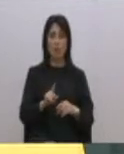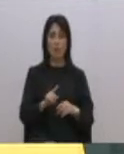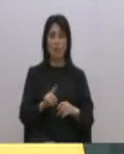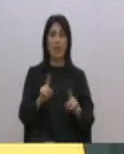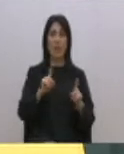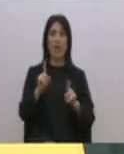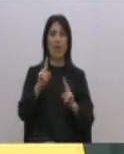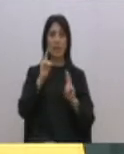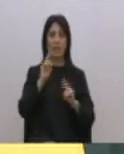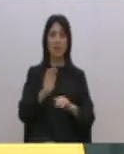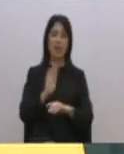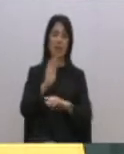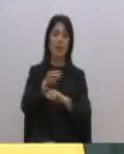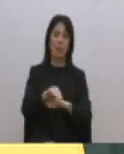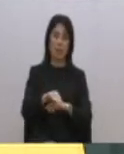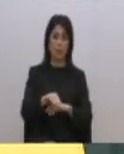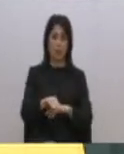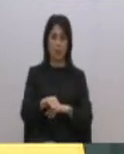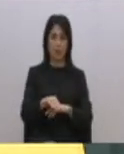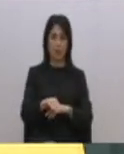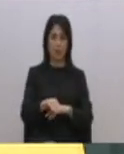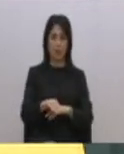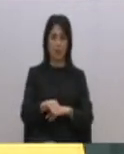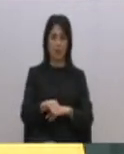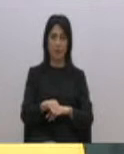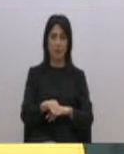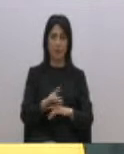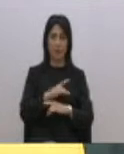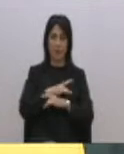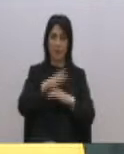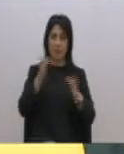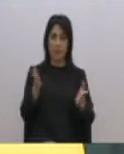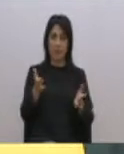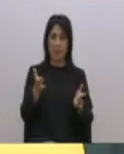ragac aruici, damatebiti, edvarat sazeimo,